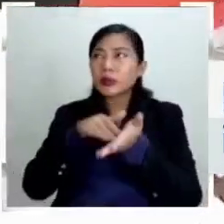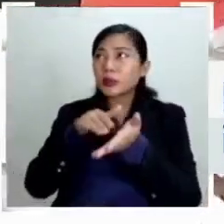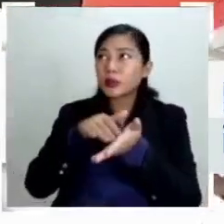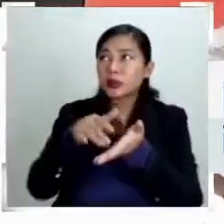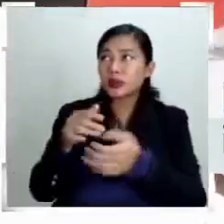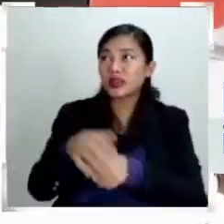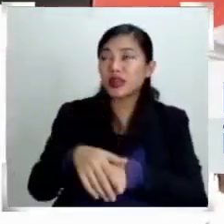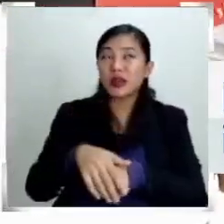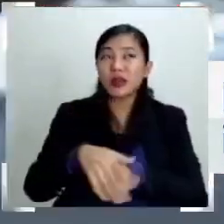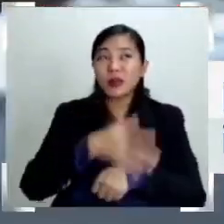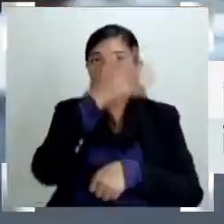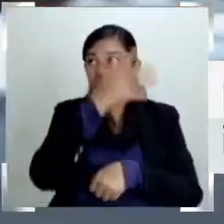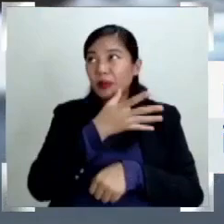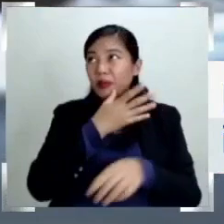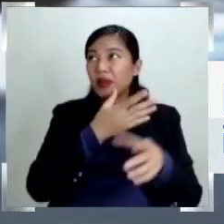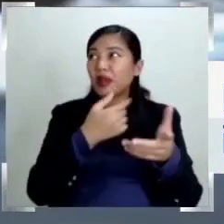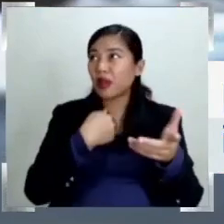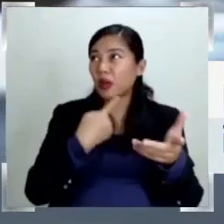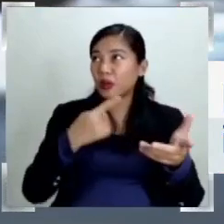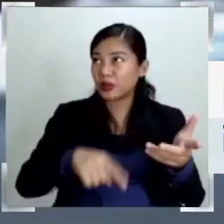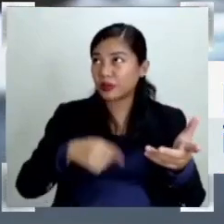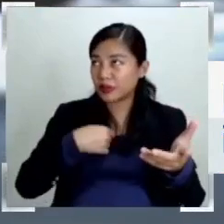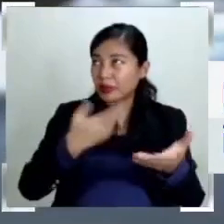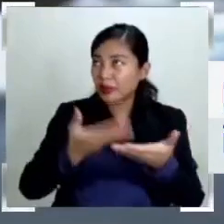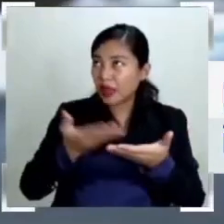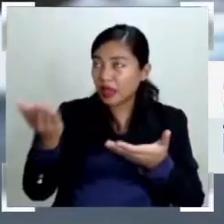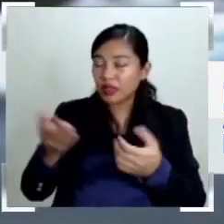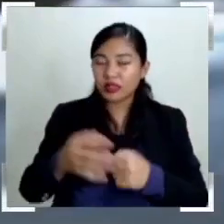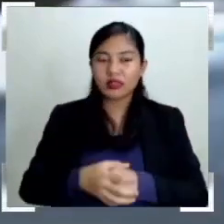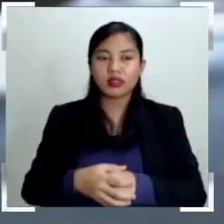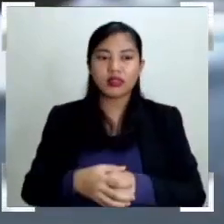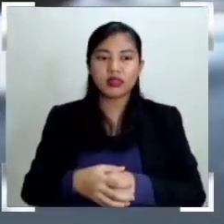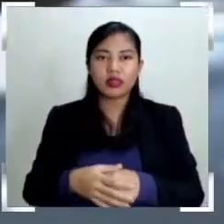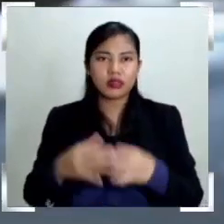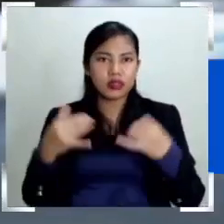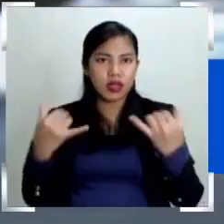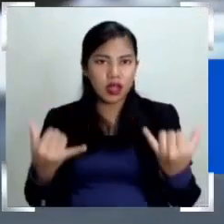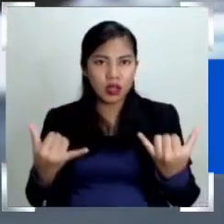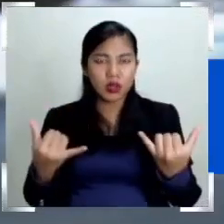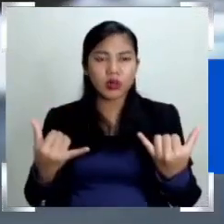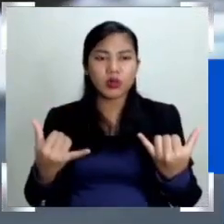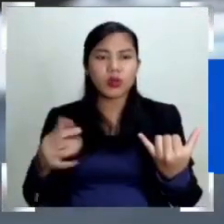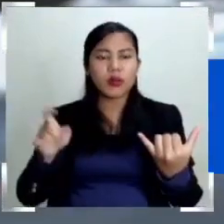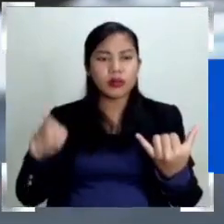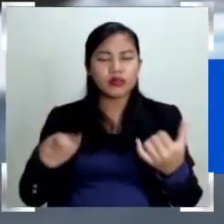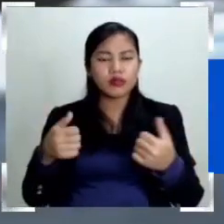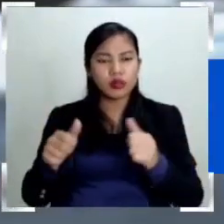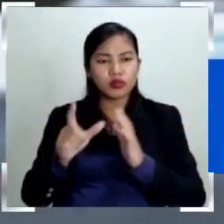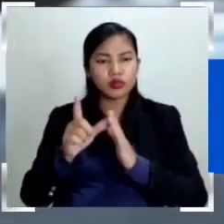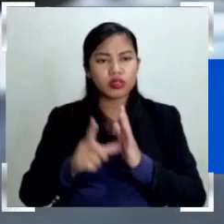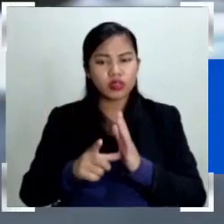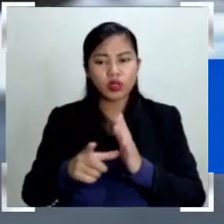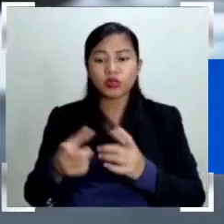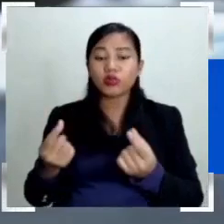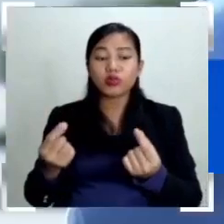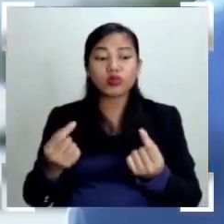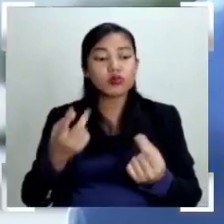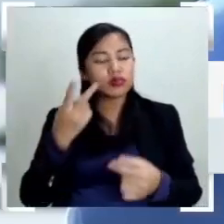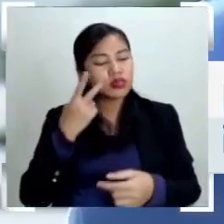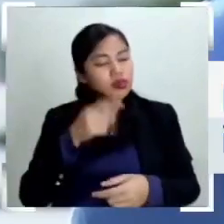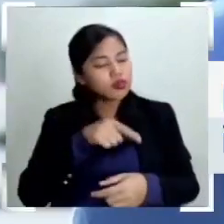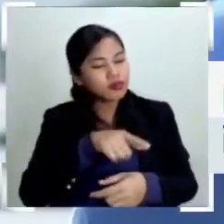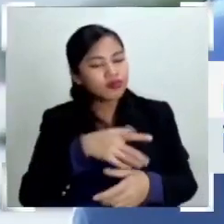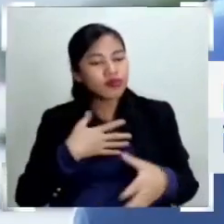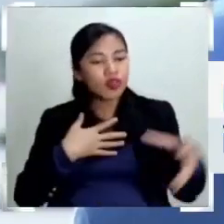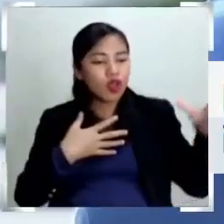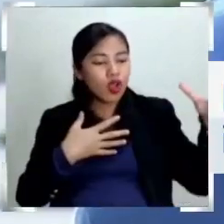na bumili ng alak. Kung yan i-implement, i-hold po namin yung bata para patawag nga po yung magulang.